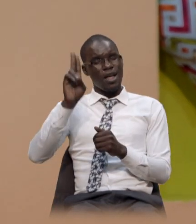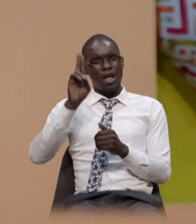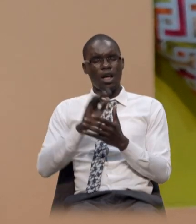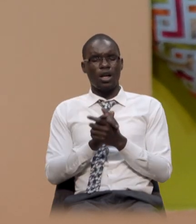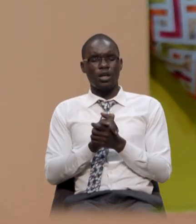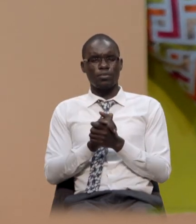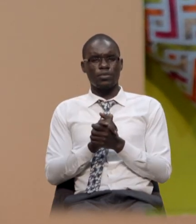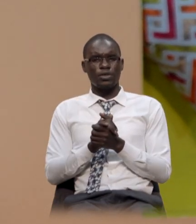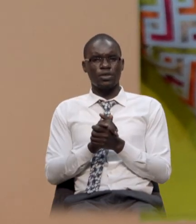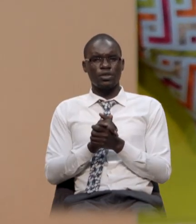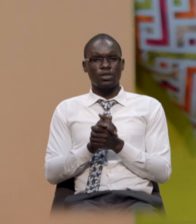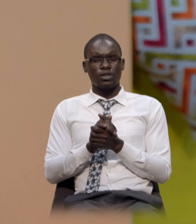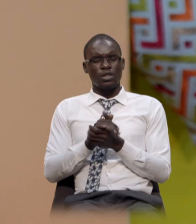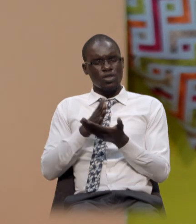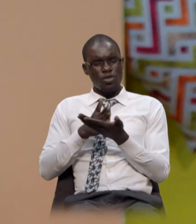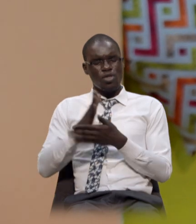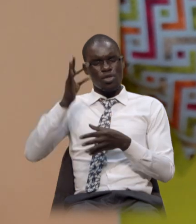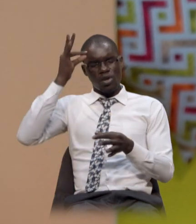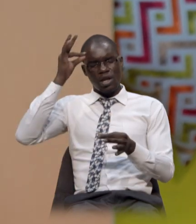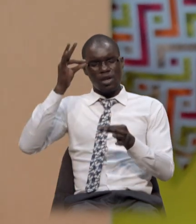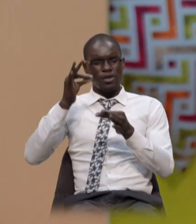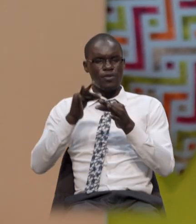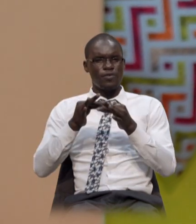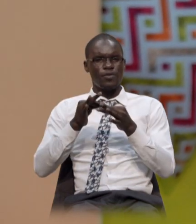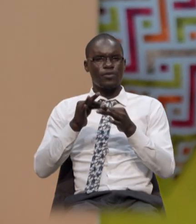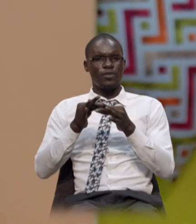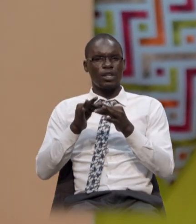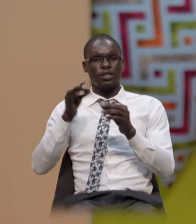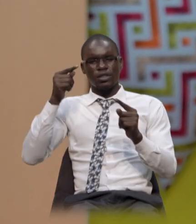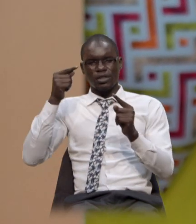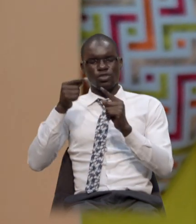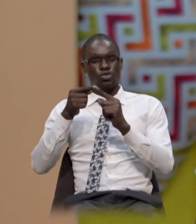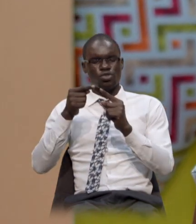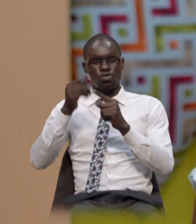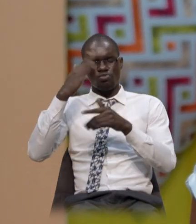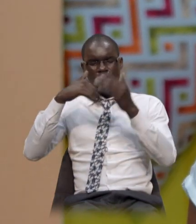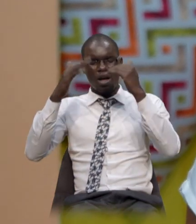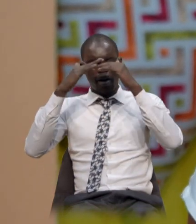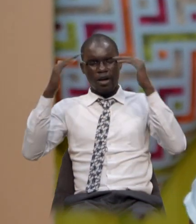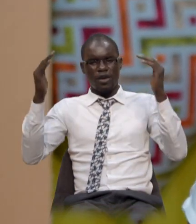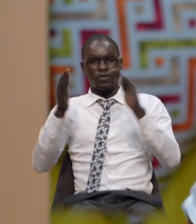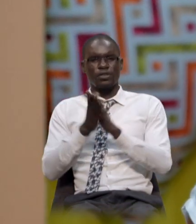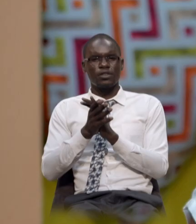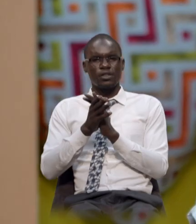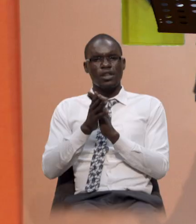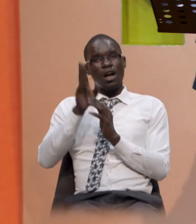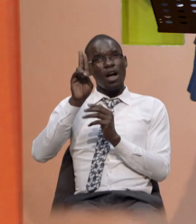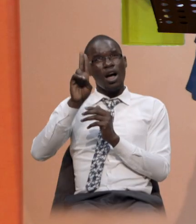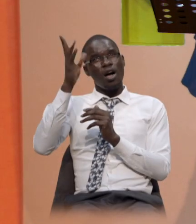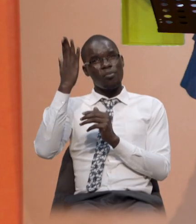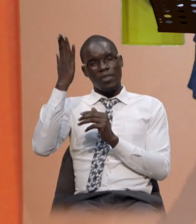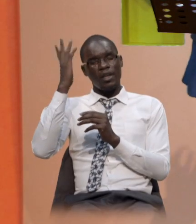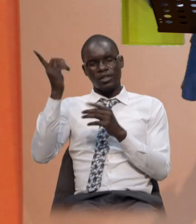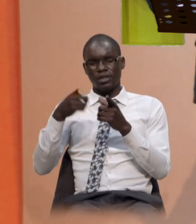uniinue juu, kwa imani hata mbingu